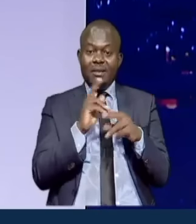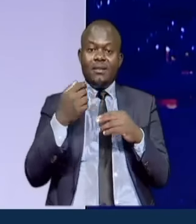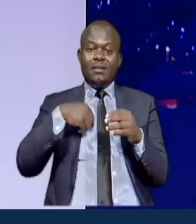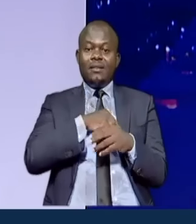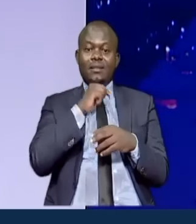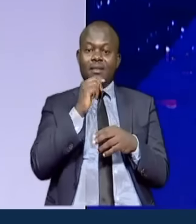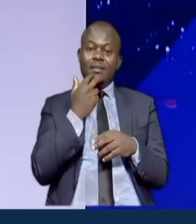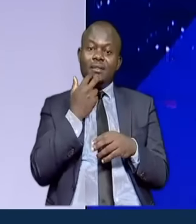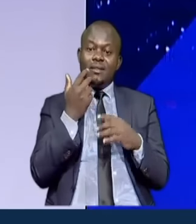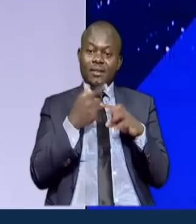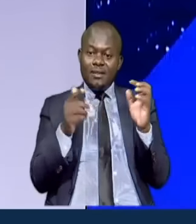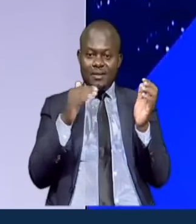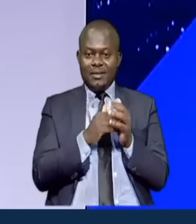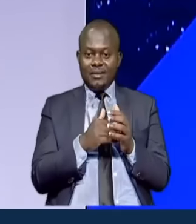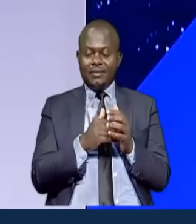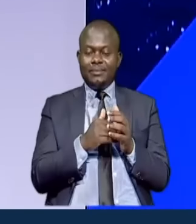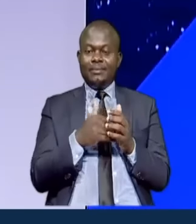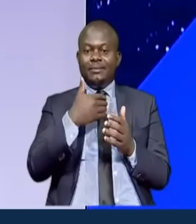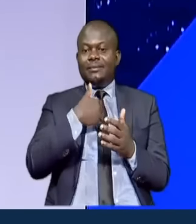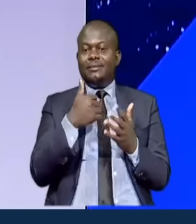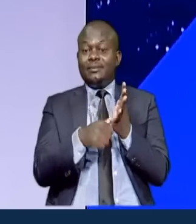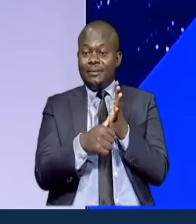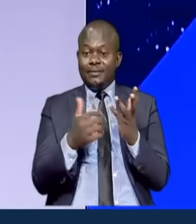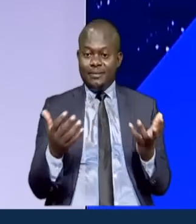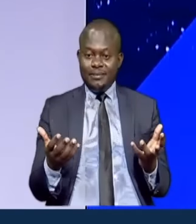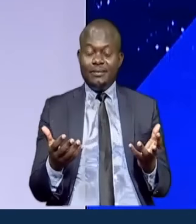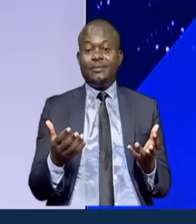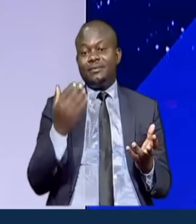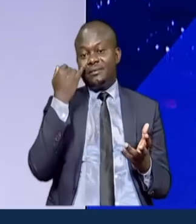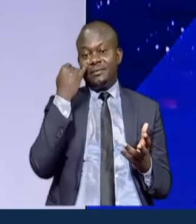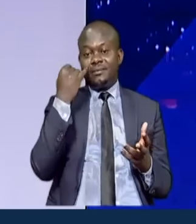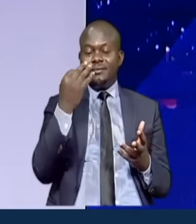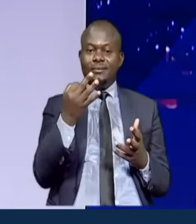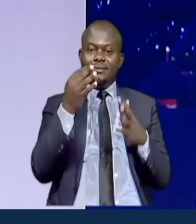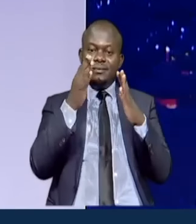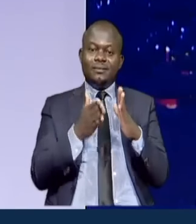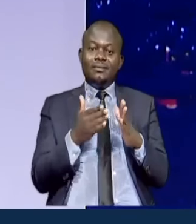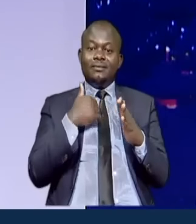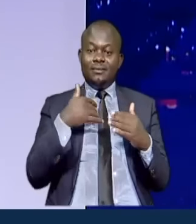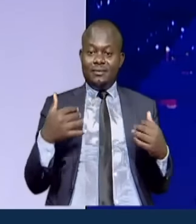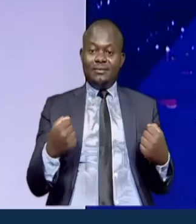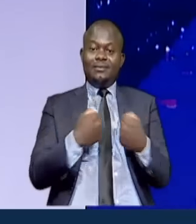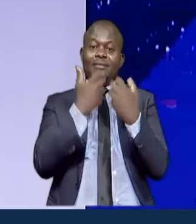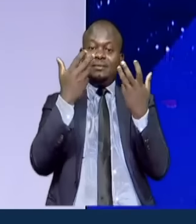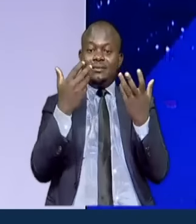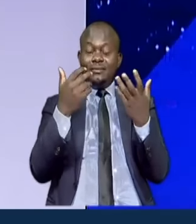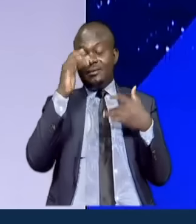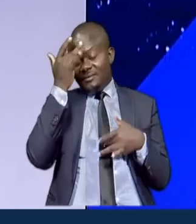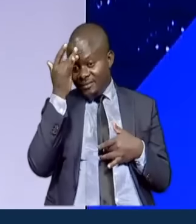wapfa kunsetsa hari n'ikindi nk'iyo tugize ibibazo nk'iyo umunyarwenya koze impanuka cyangwa se